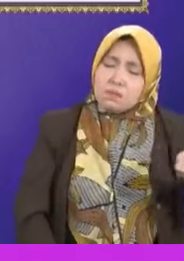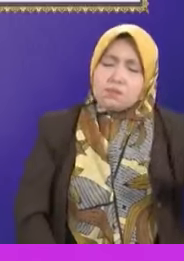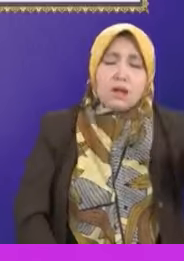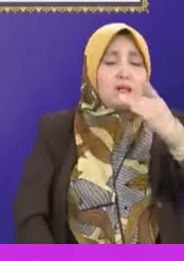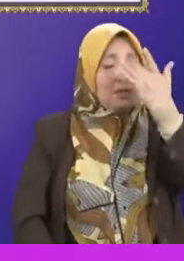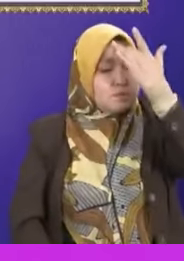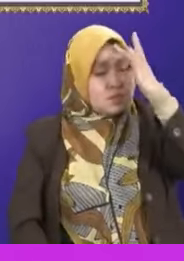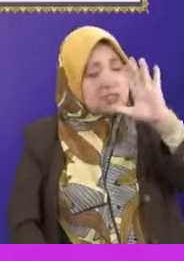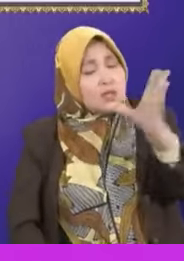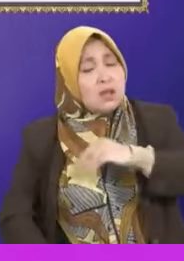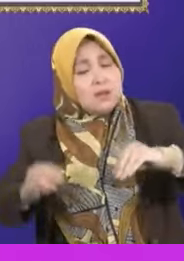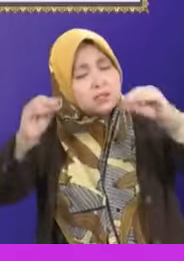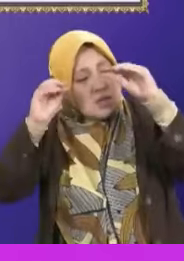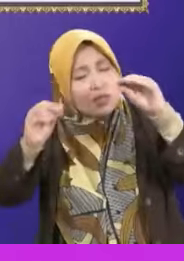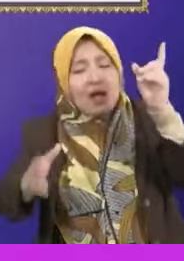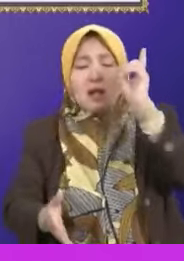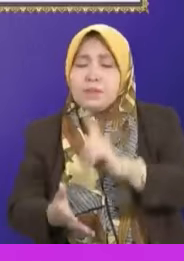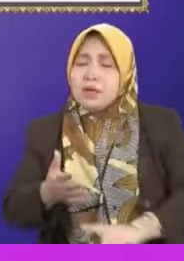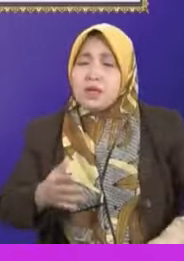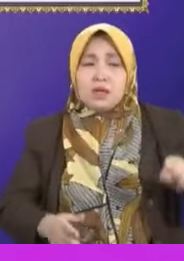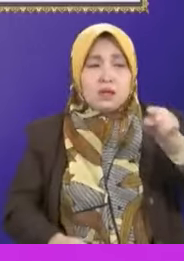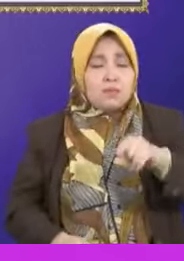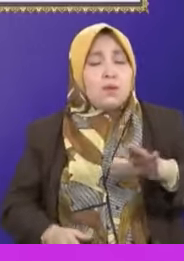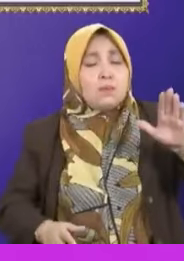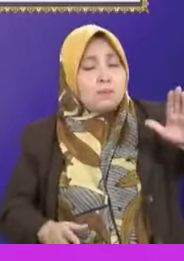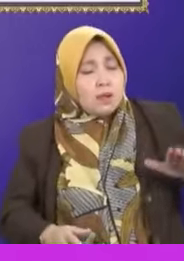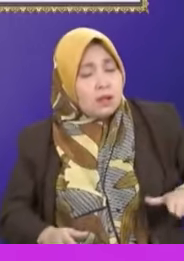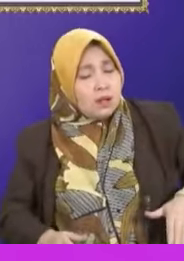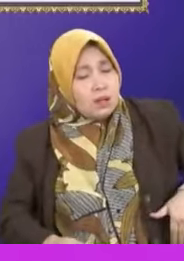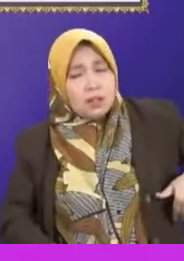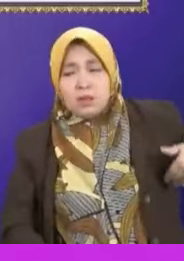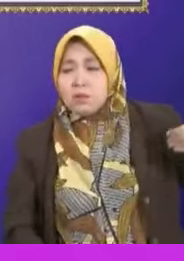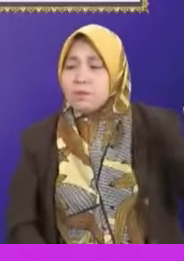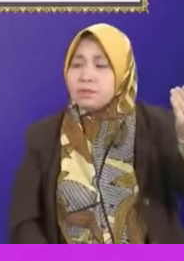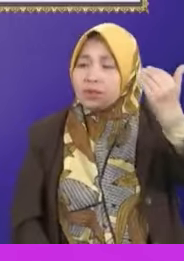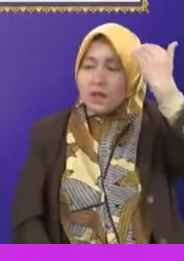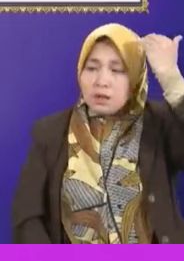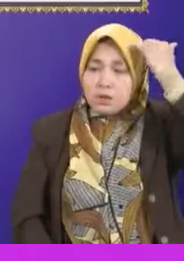ويعلمكم ما لم تكونوا